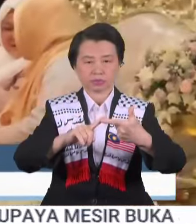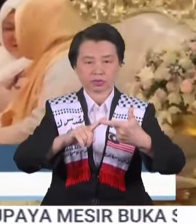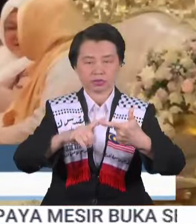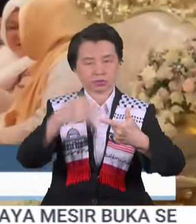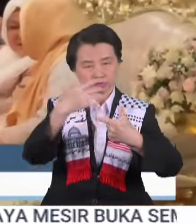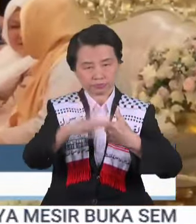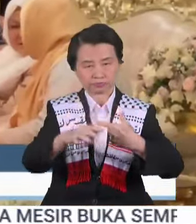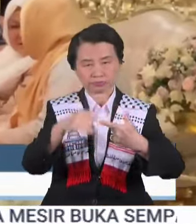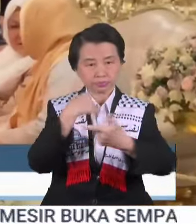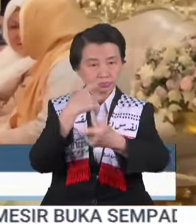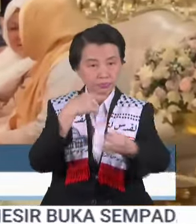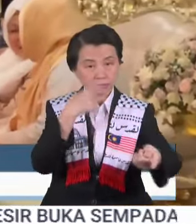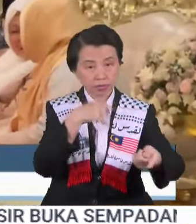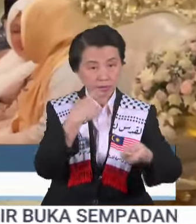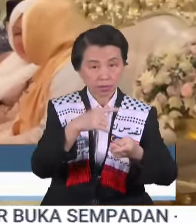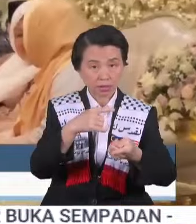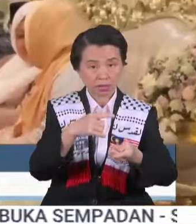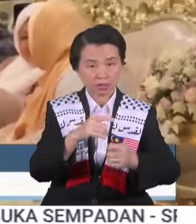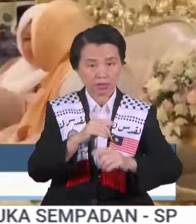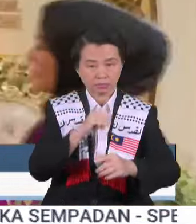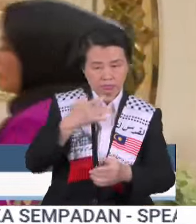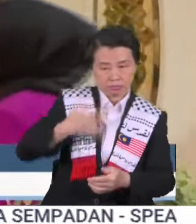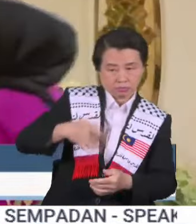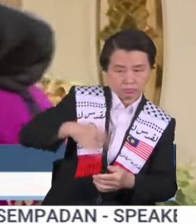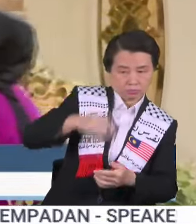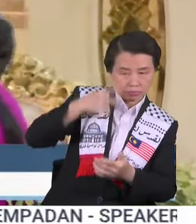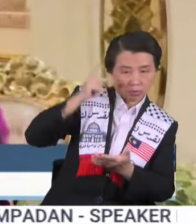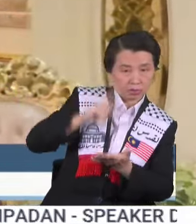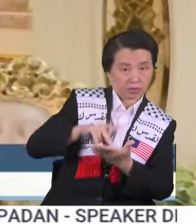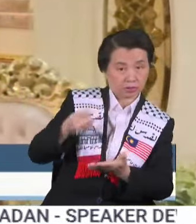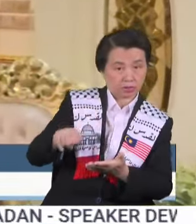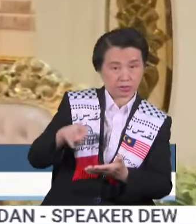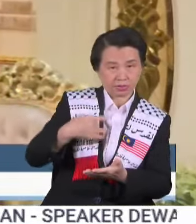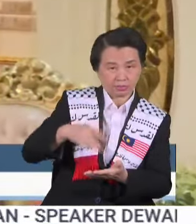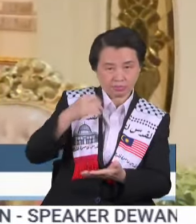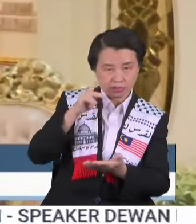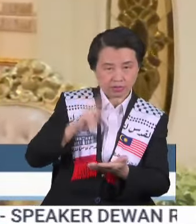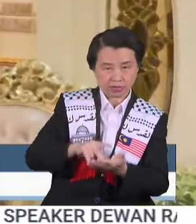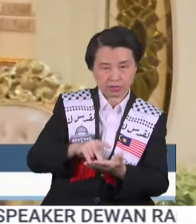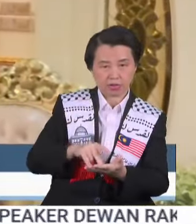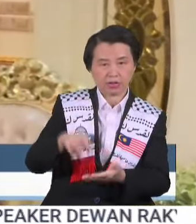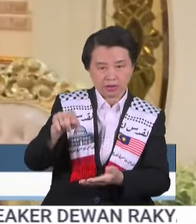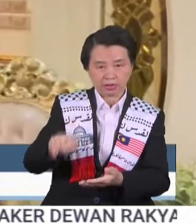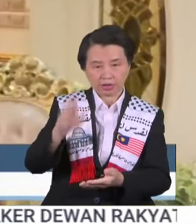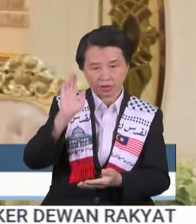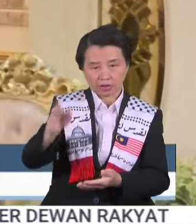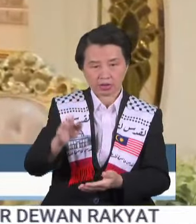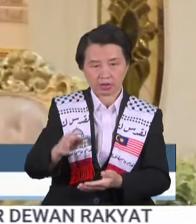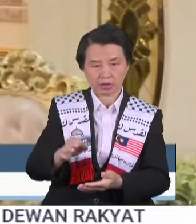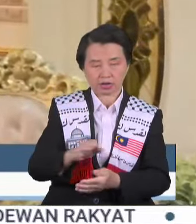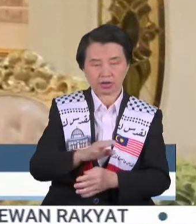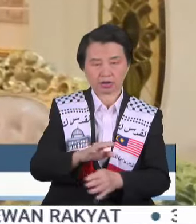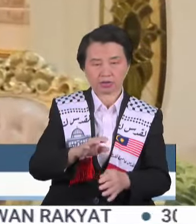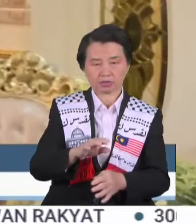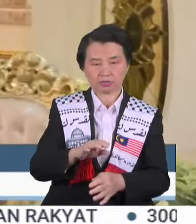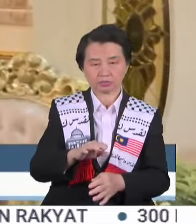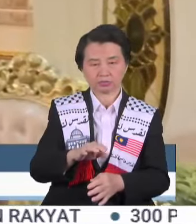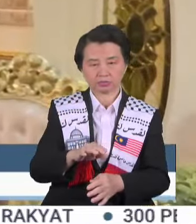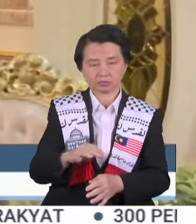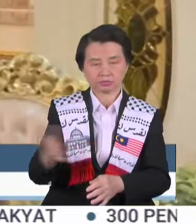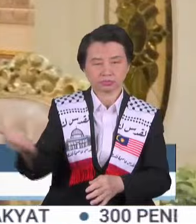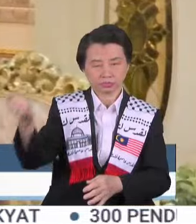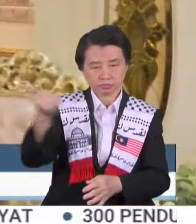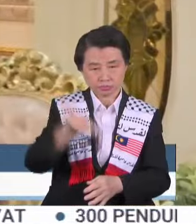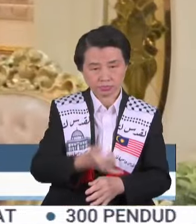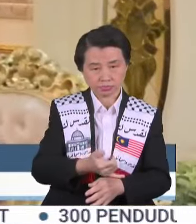sesiapa saja yang walaupun bukan kenalan, dia boleh datang, dia alu-alukan datang